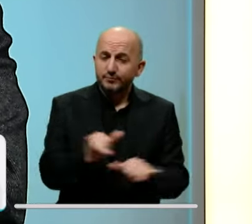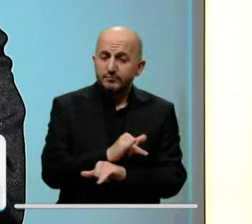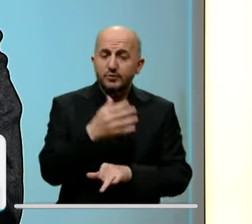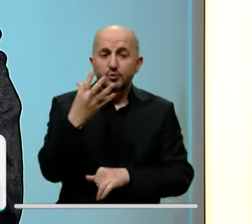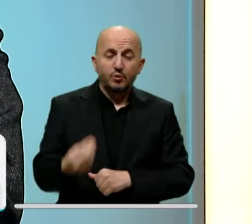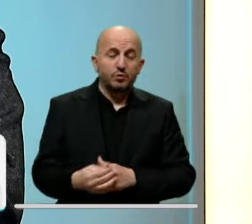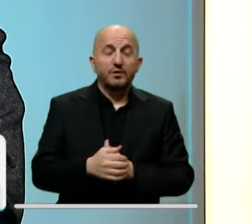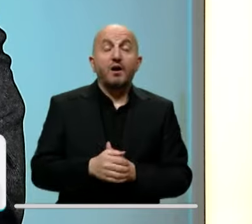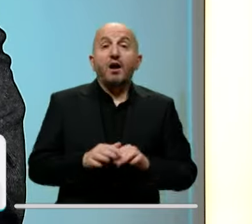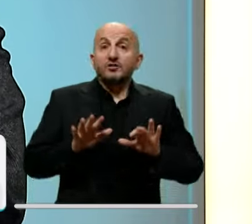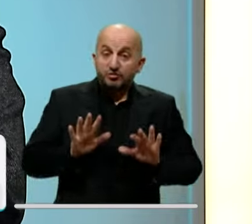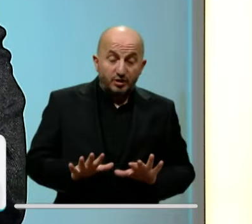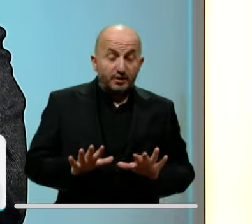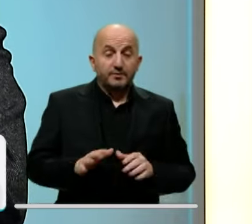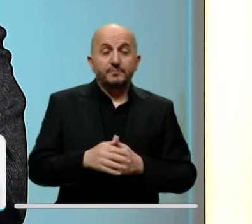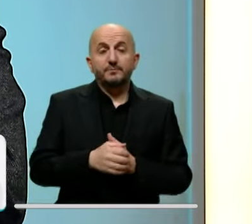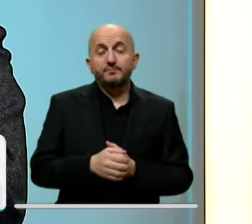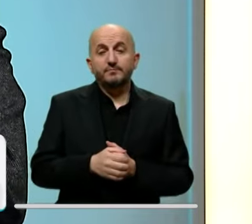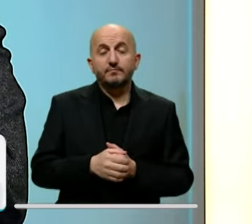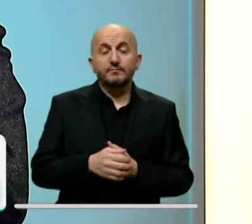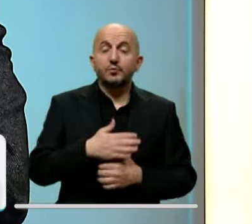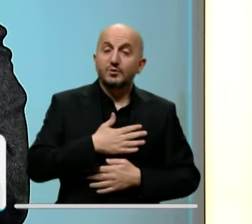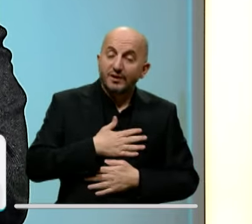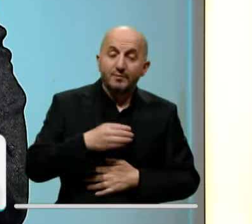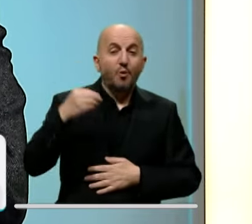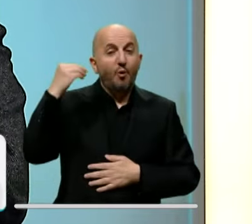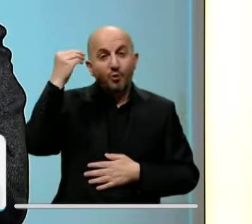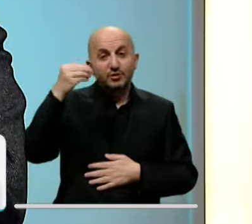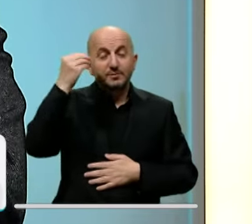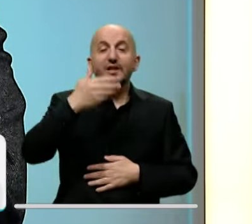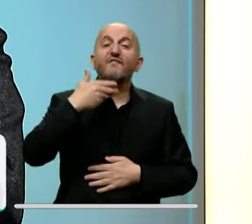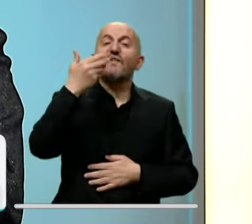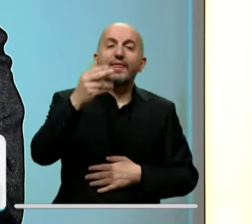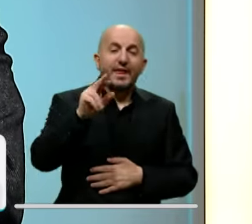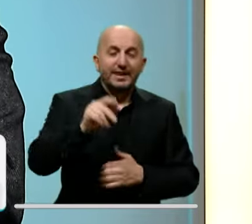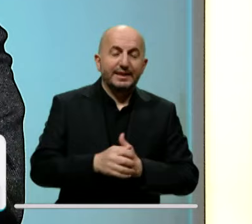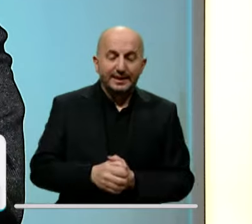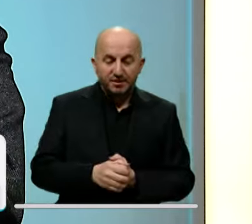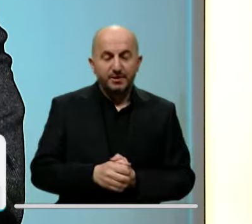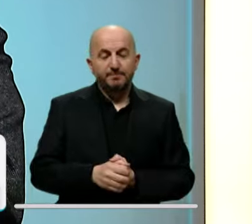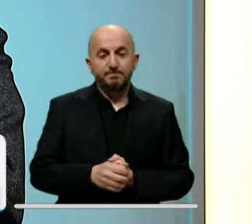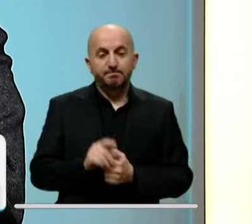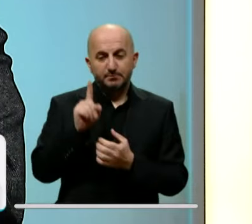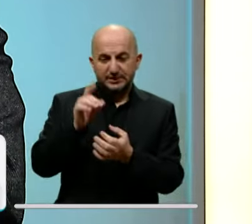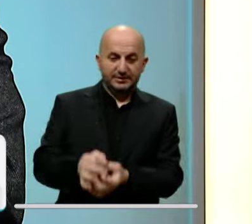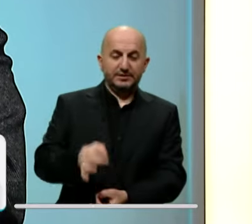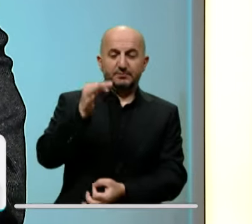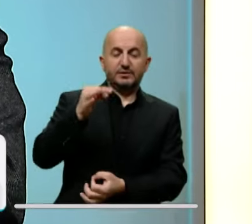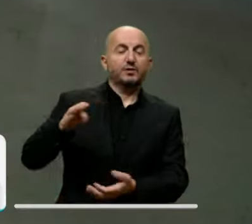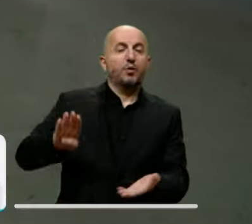olur ancak işte Muhterem hocamızın da ifade ettiği gibi eee bir kimsenin